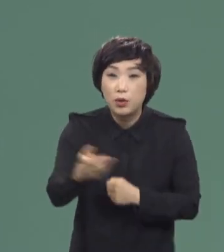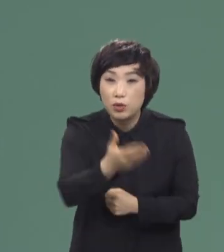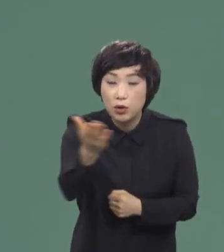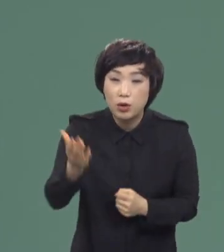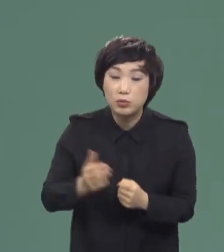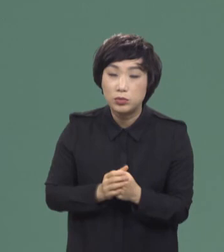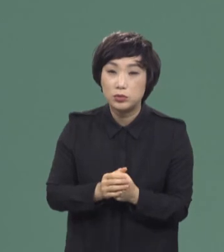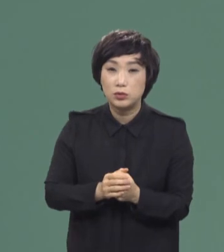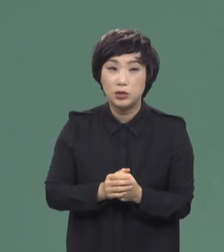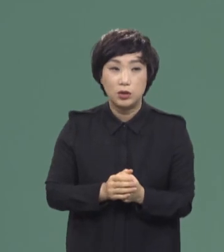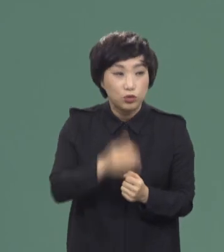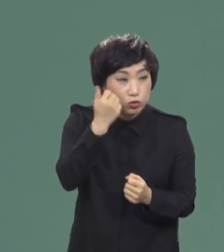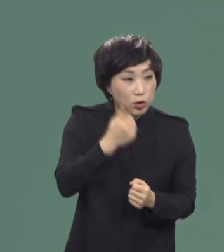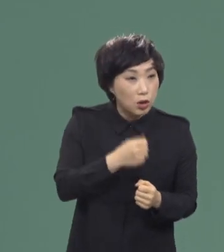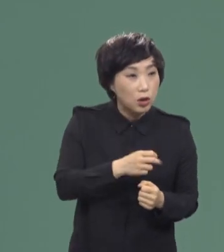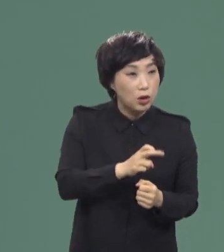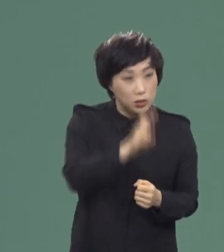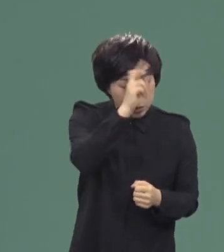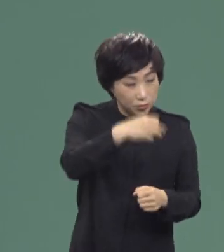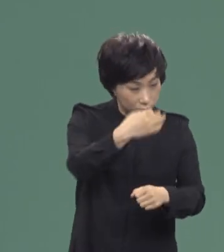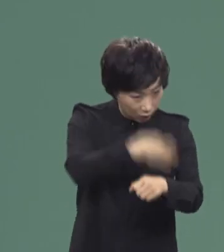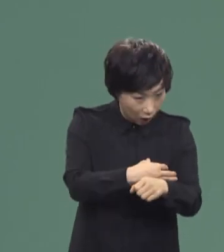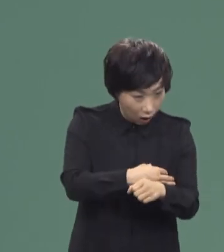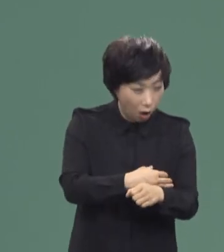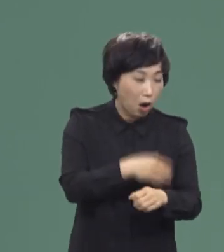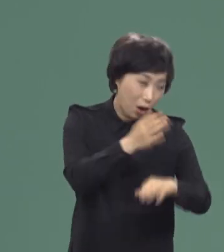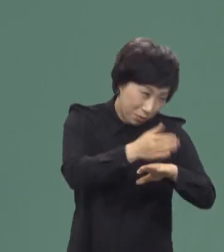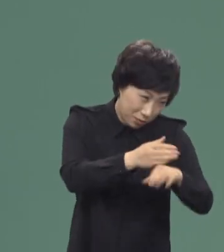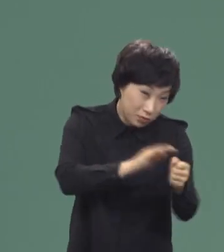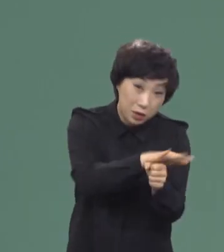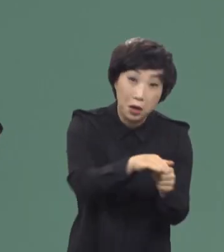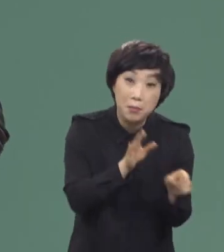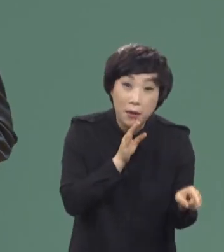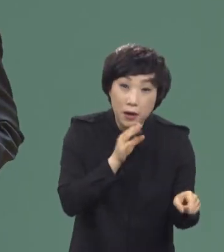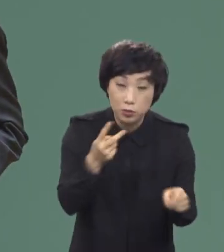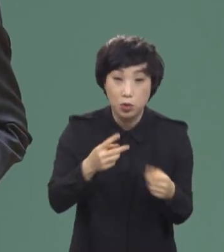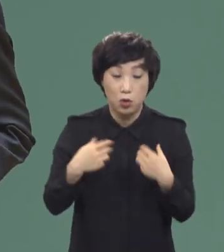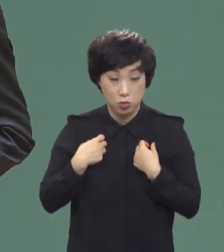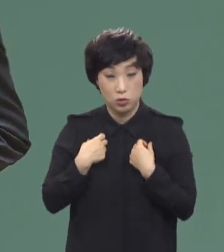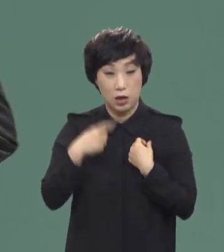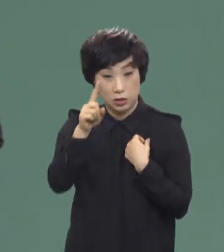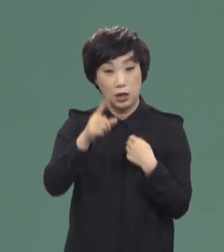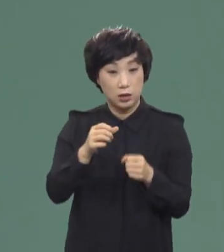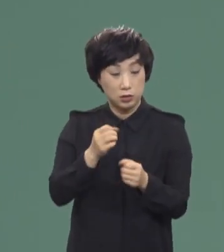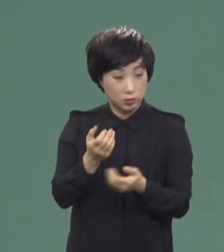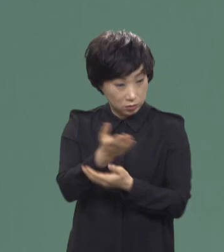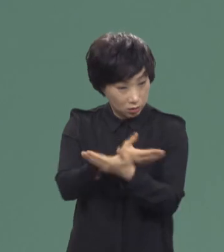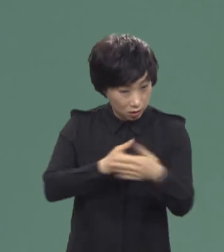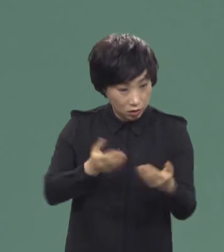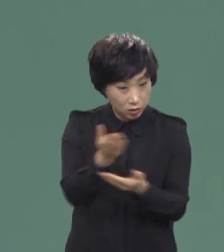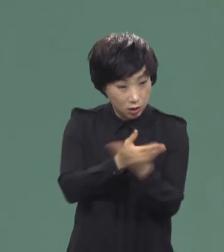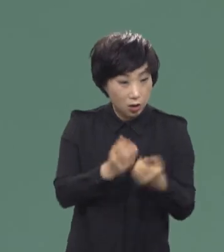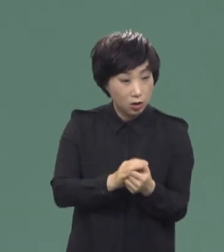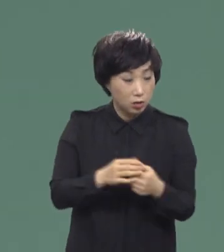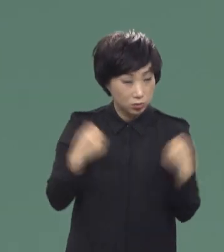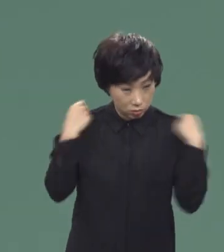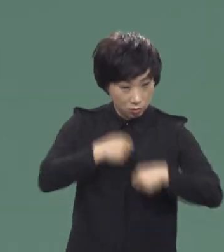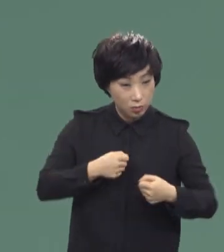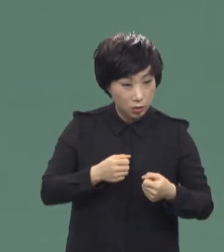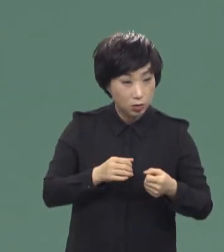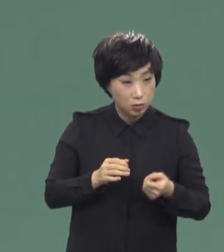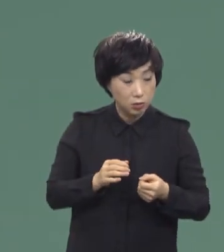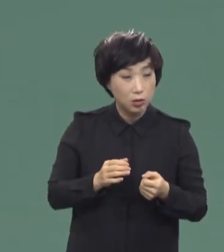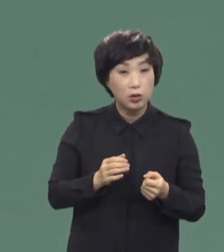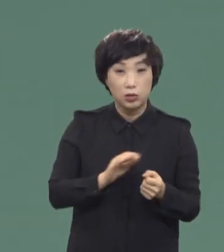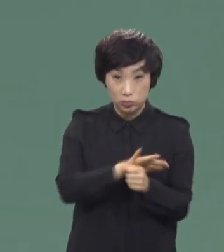바방도를 얻어먹는 것도 사랑입니다 예, 옷 하나 나눠 입는 것도 사랑입니다 말만 정말로